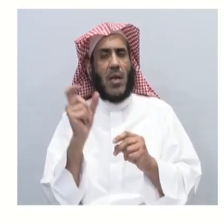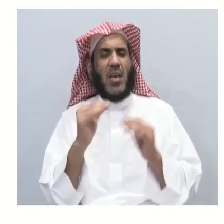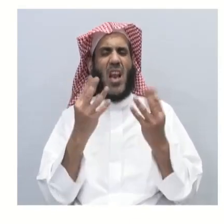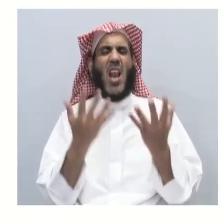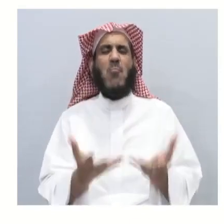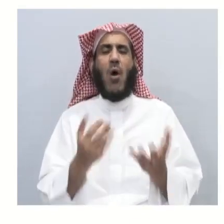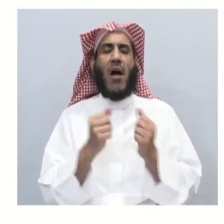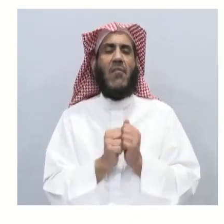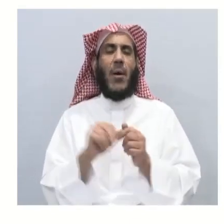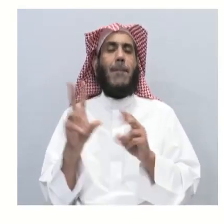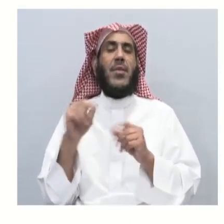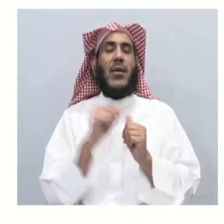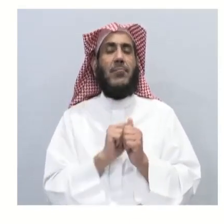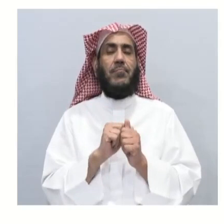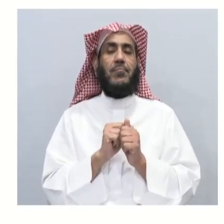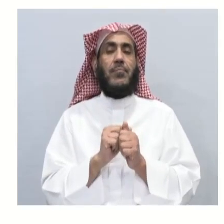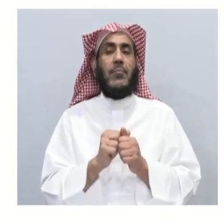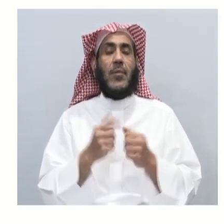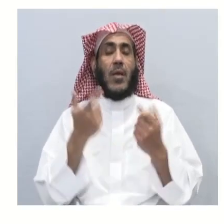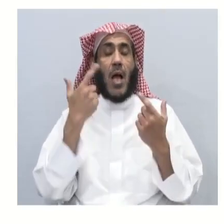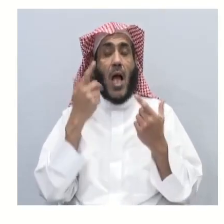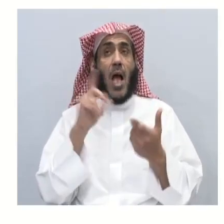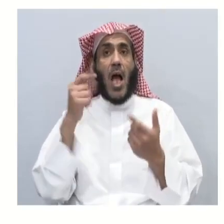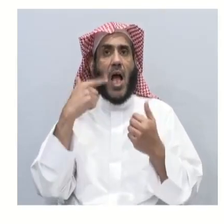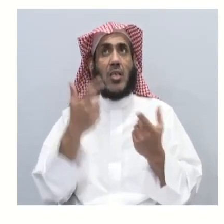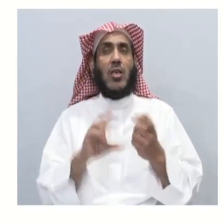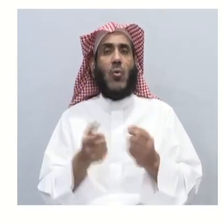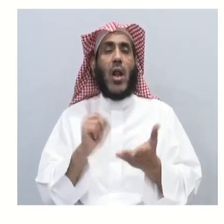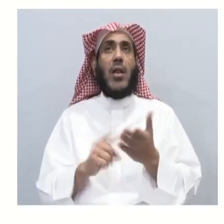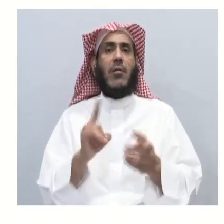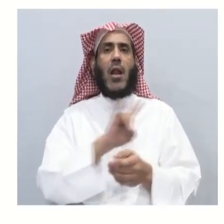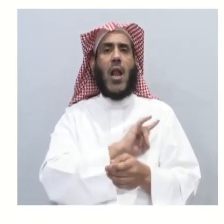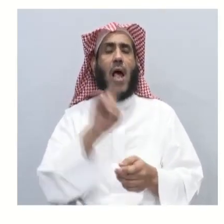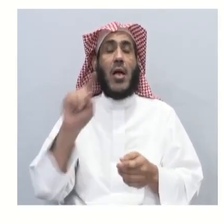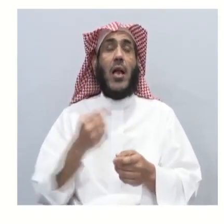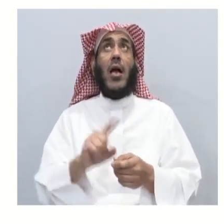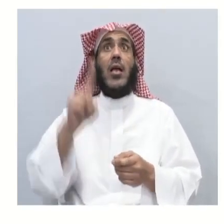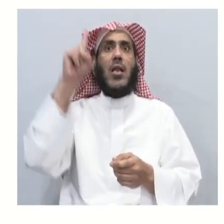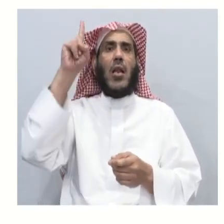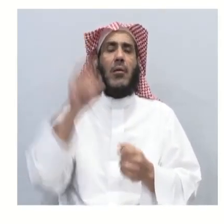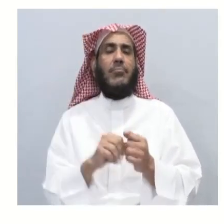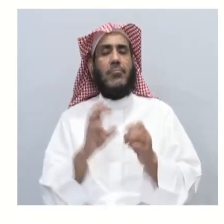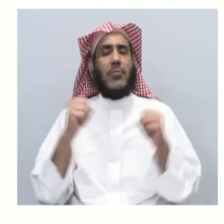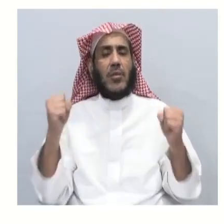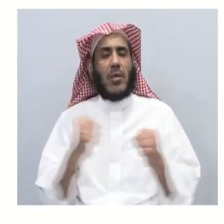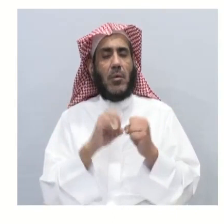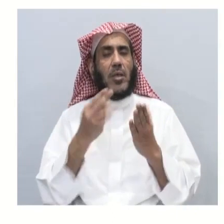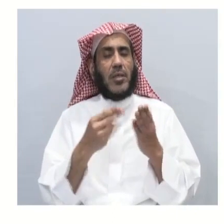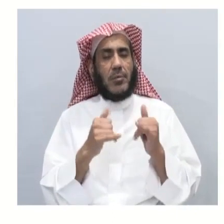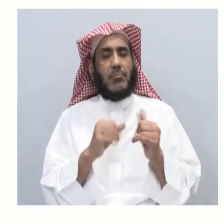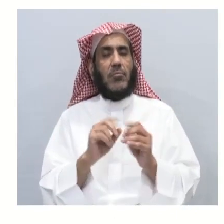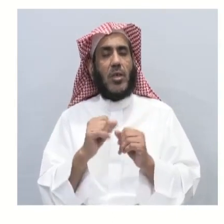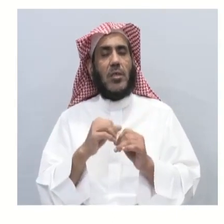المخففة. مثال: أشهد أن لا إله إلا الله. إذن نتدرب على طريقة الكتابة